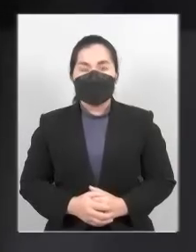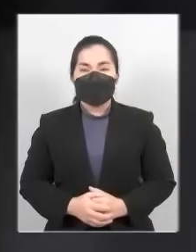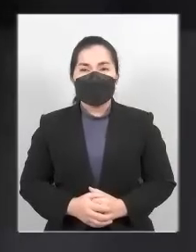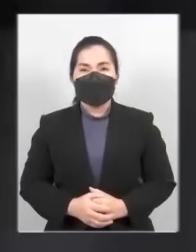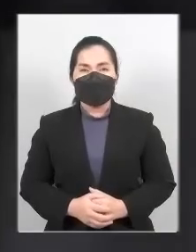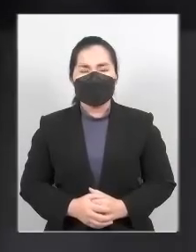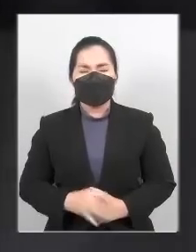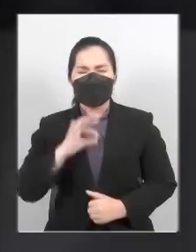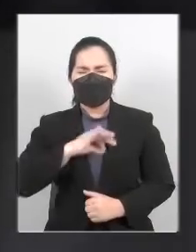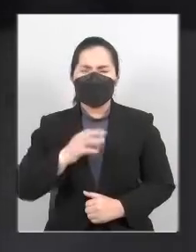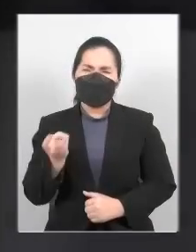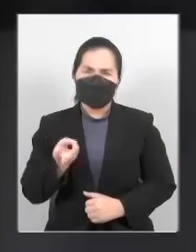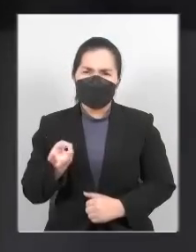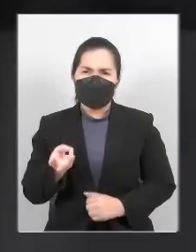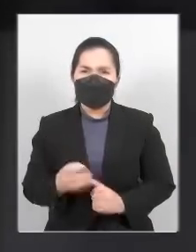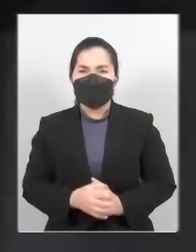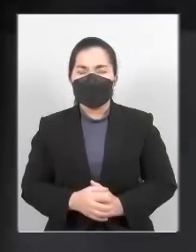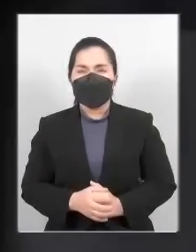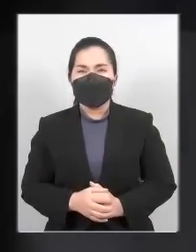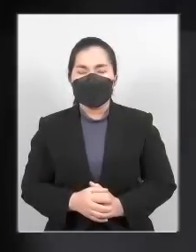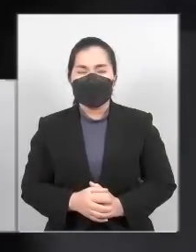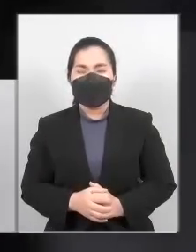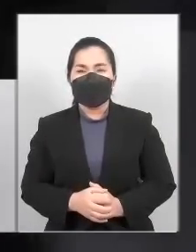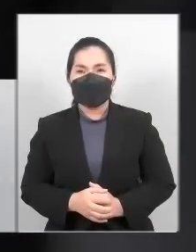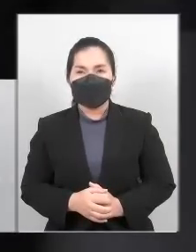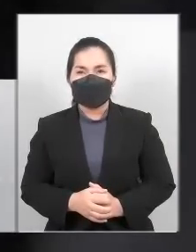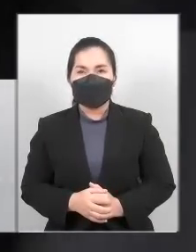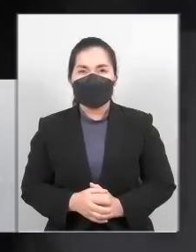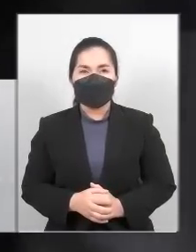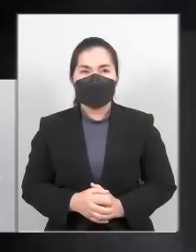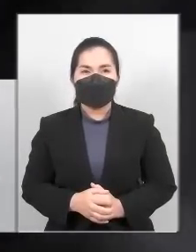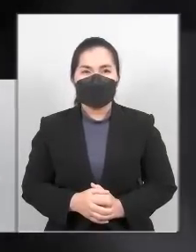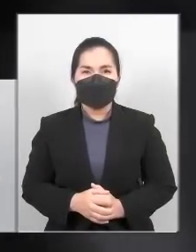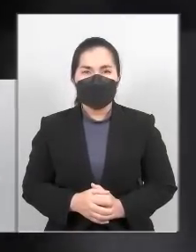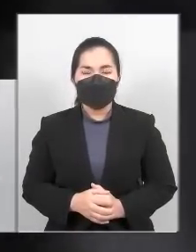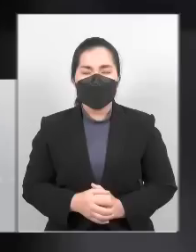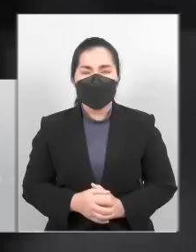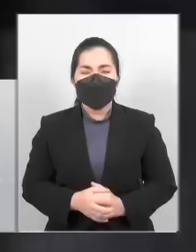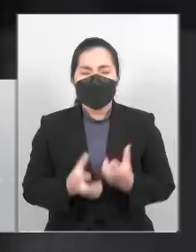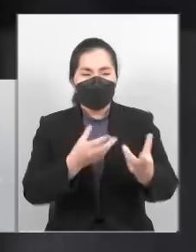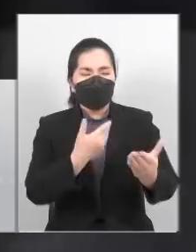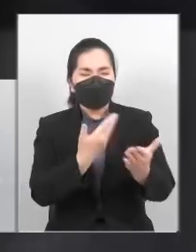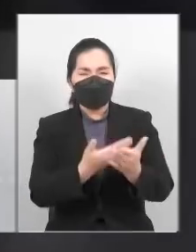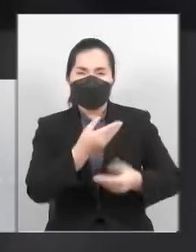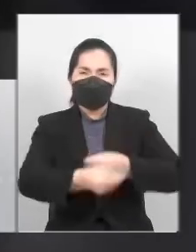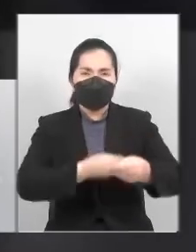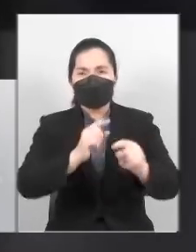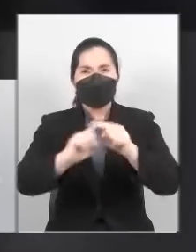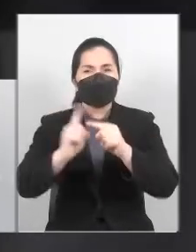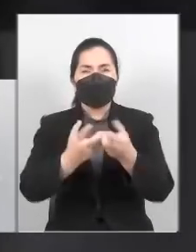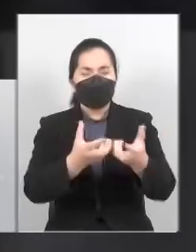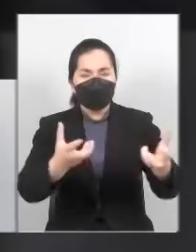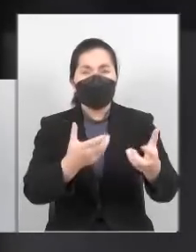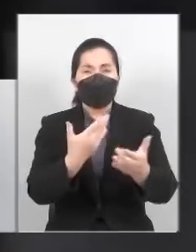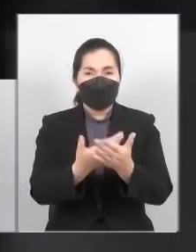มันน้อยนะ น้อย ใช่ใช่ เมื่อถ้ามาเปรียบเทียบกับข้าวของเครื่องใช้ทุกวันมันก็